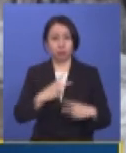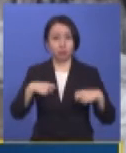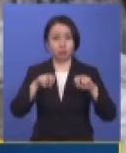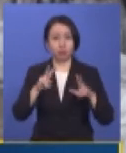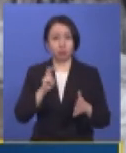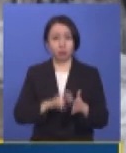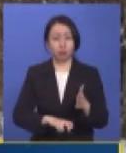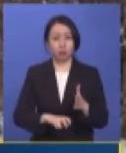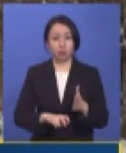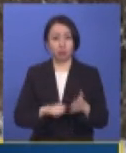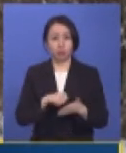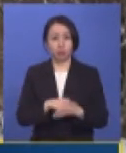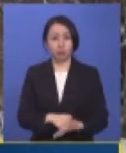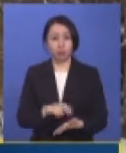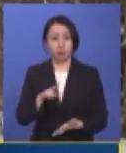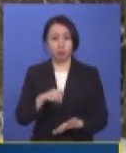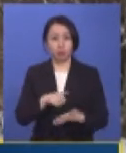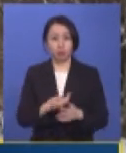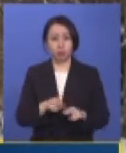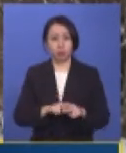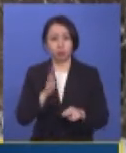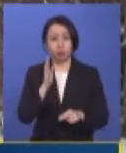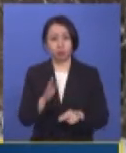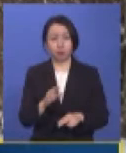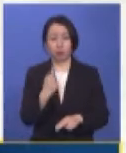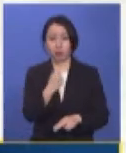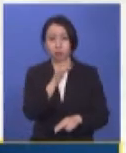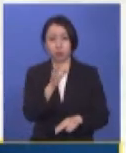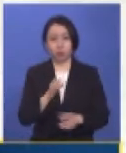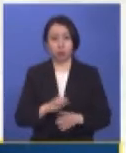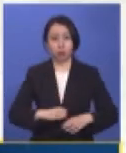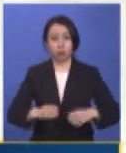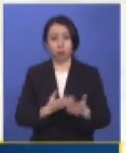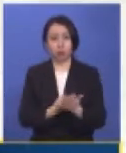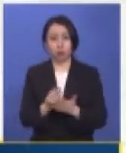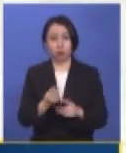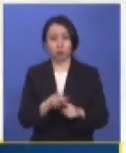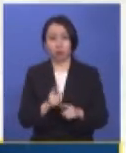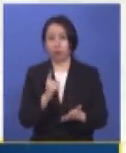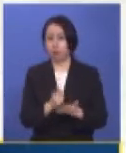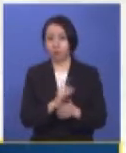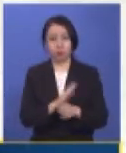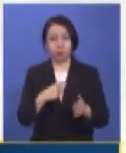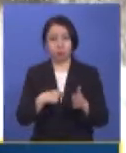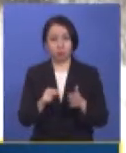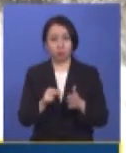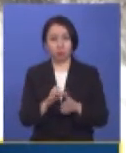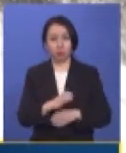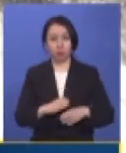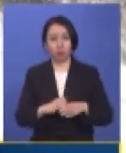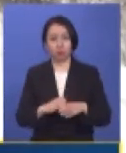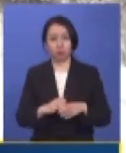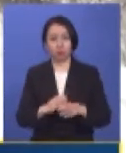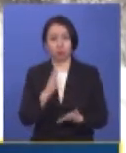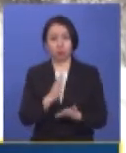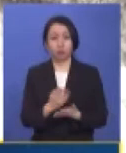специальный налоговый режим на основе патента, ставка по которому составляет всего 1% от общего дохода. При этом не обязательно покупка